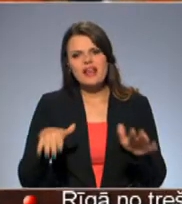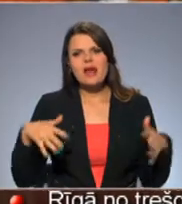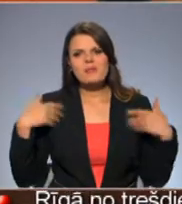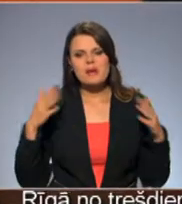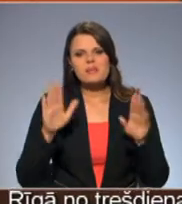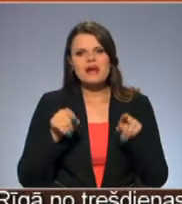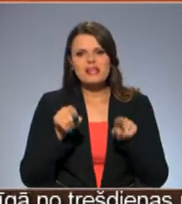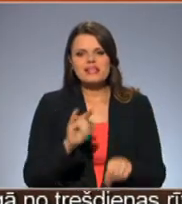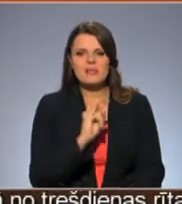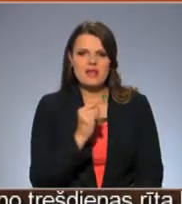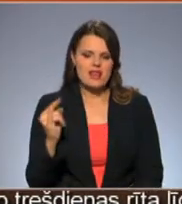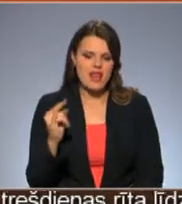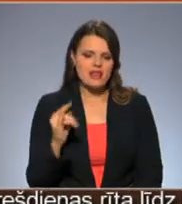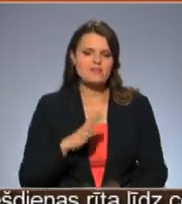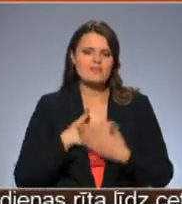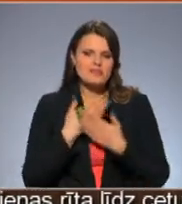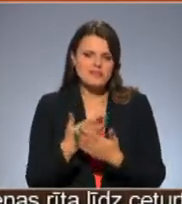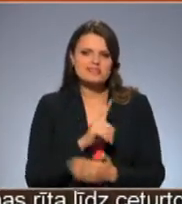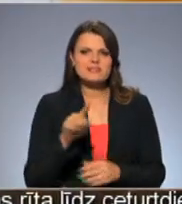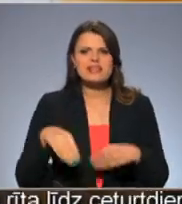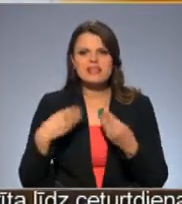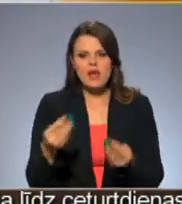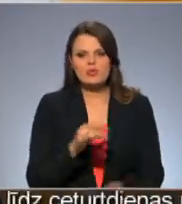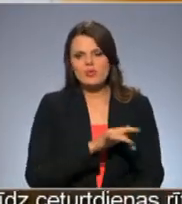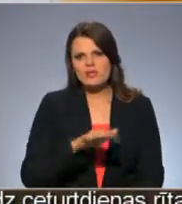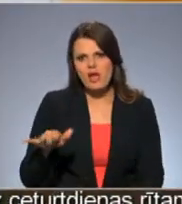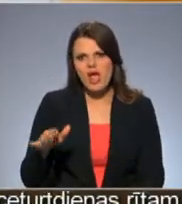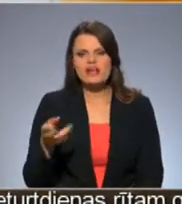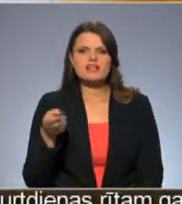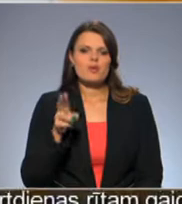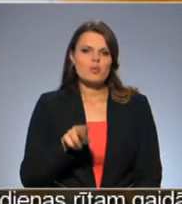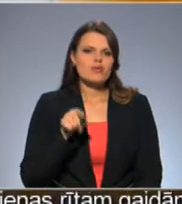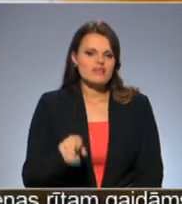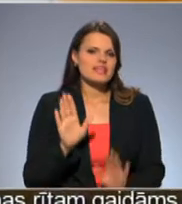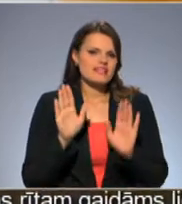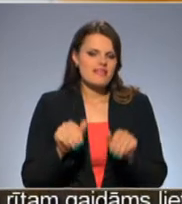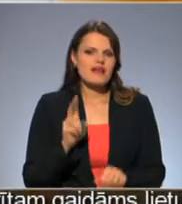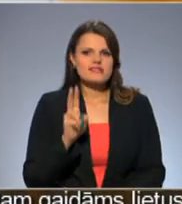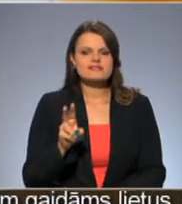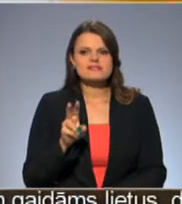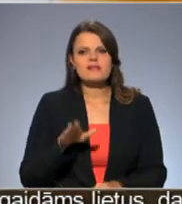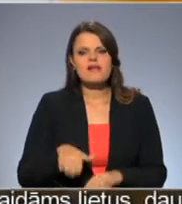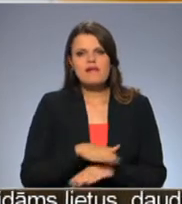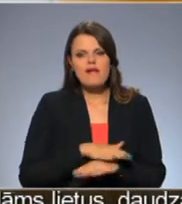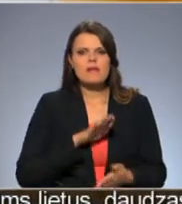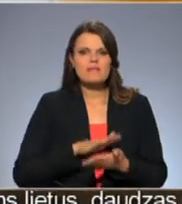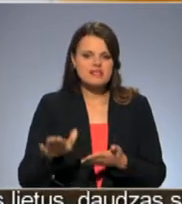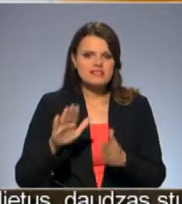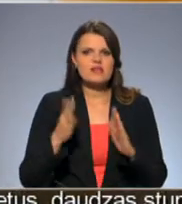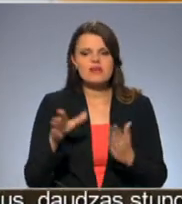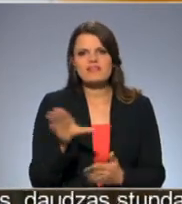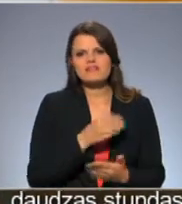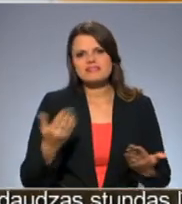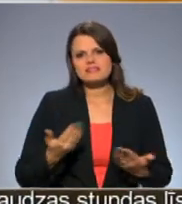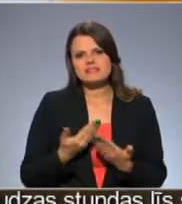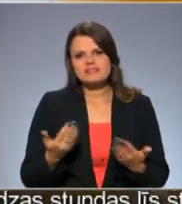papriecājas par tām lēlītēm. Mīlestība jādod tiem bērniņiem. Tas nekas, ka kāja ir paslīdējusi, bet viss jau dzīvē